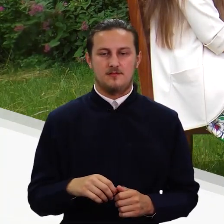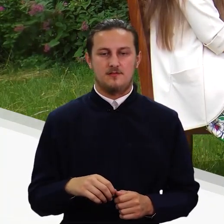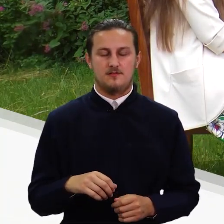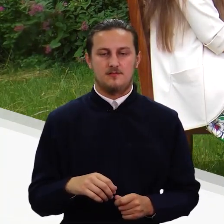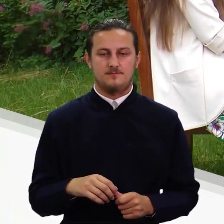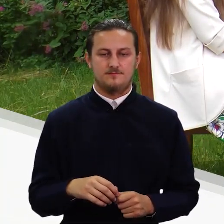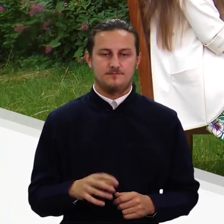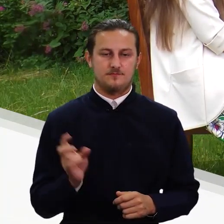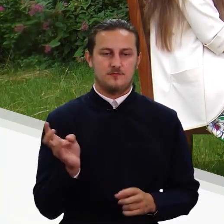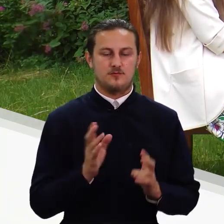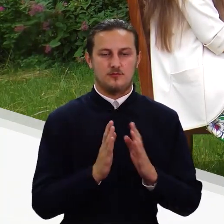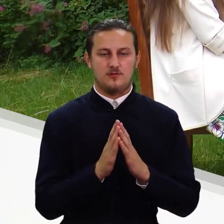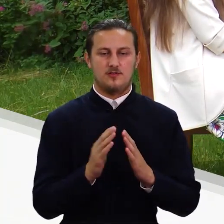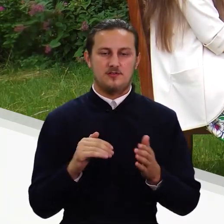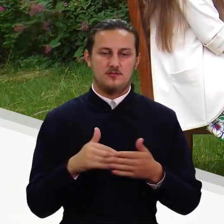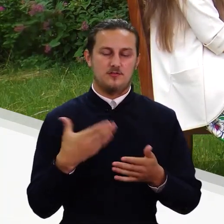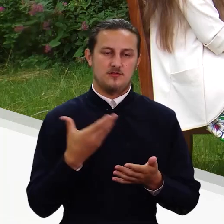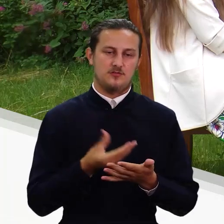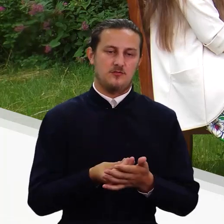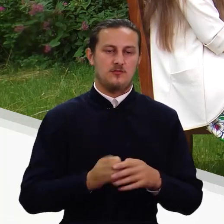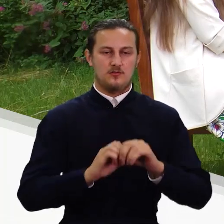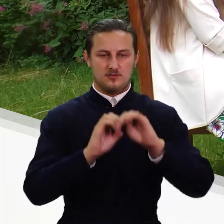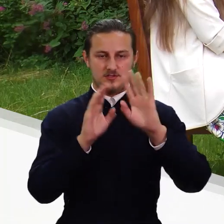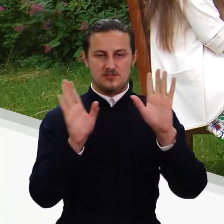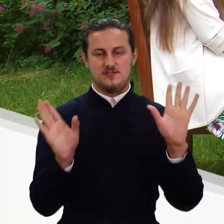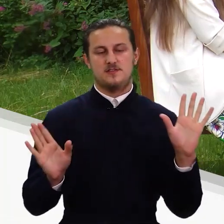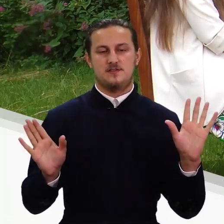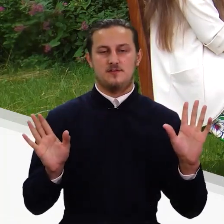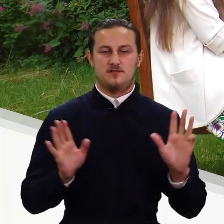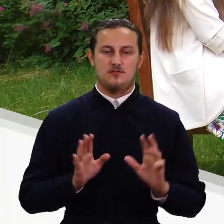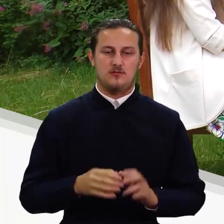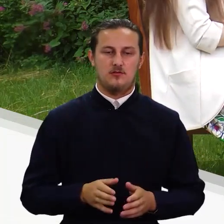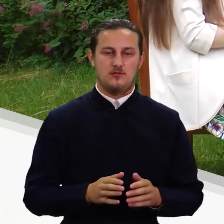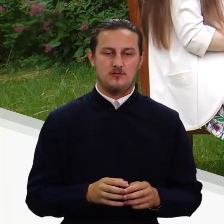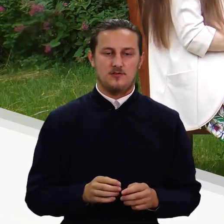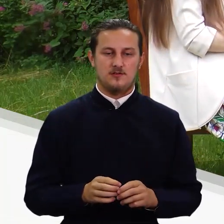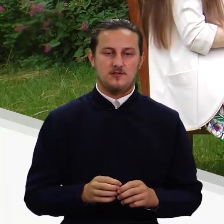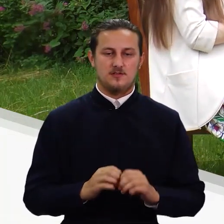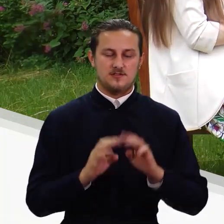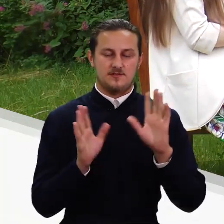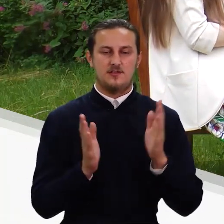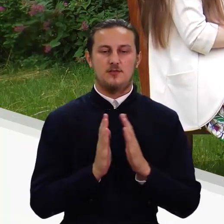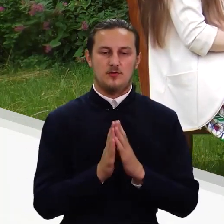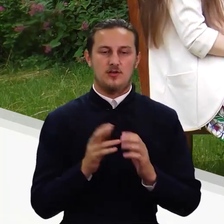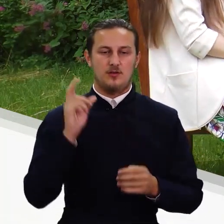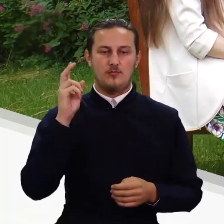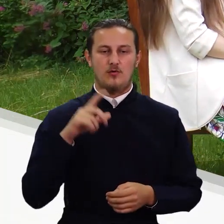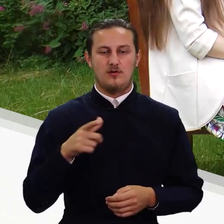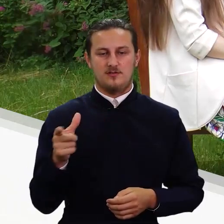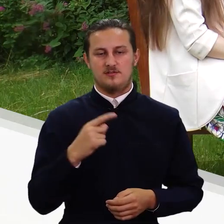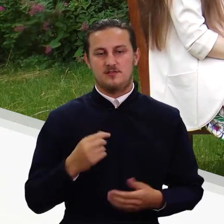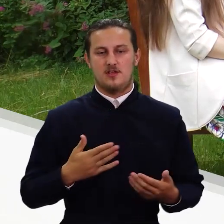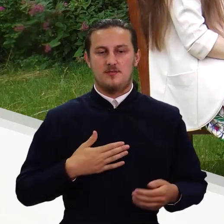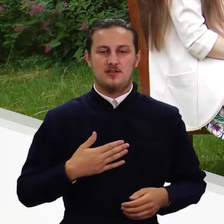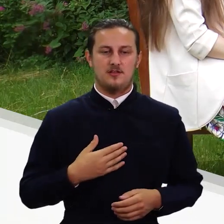Божий, називайте його ім'я, моли Бога за мене грішного. Це декілька секунд, а зато користі обов'язково,